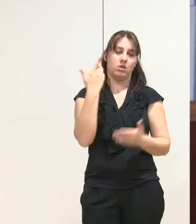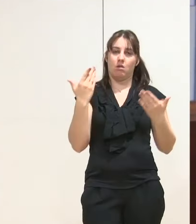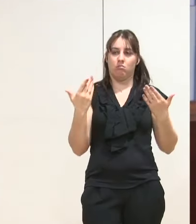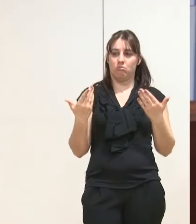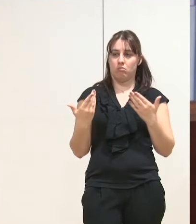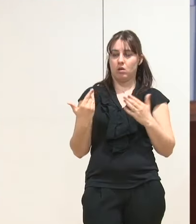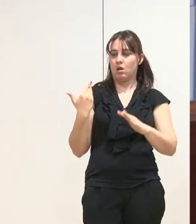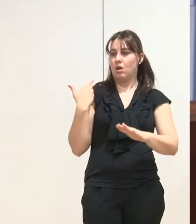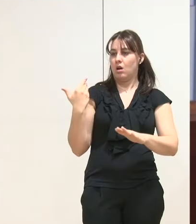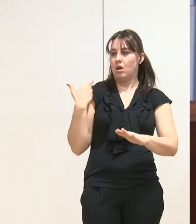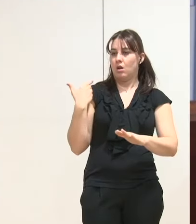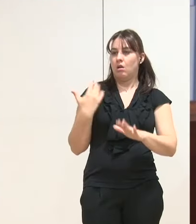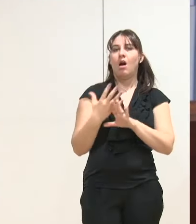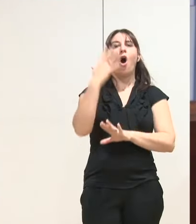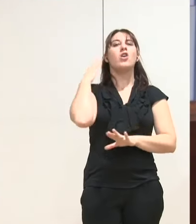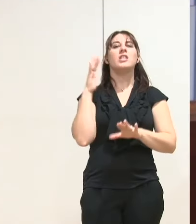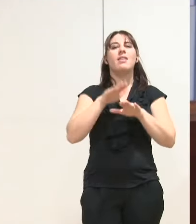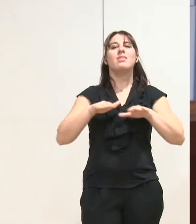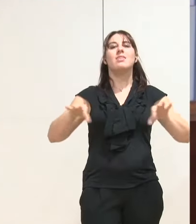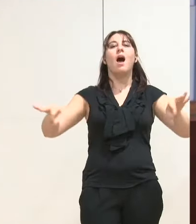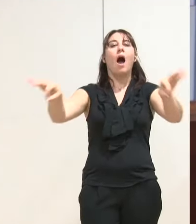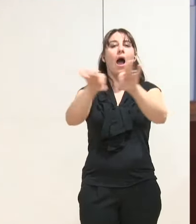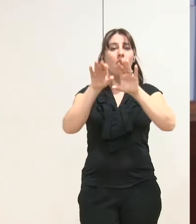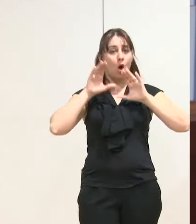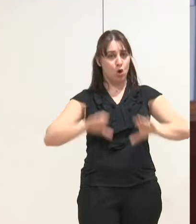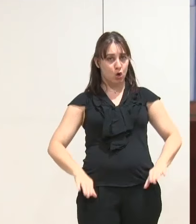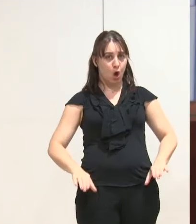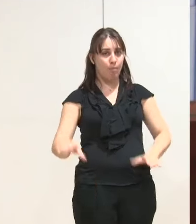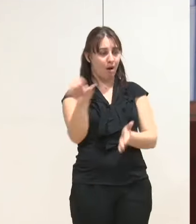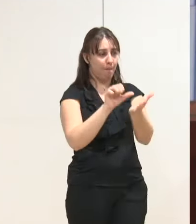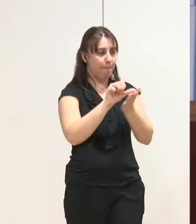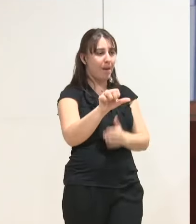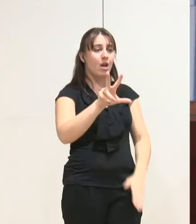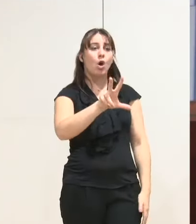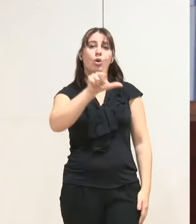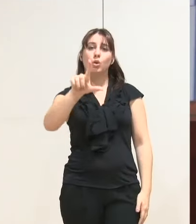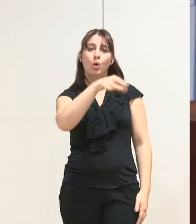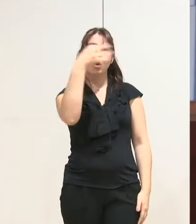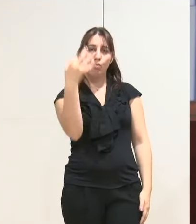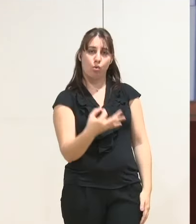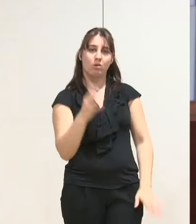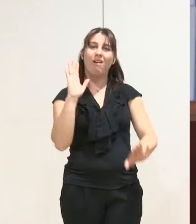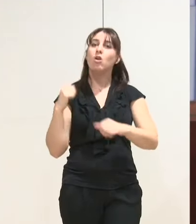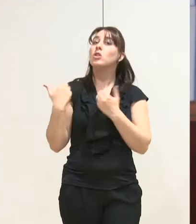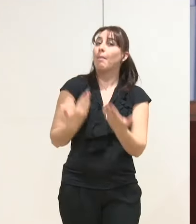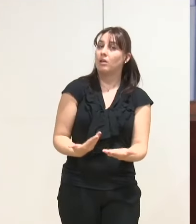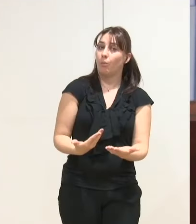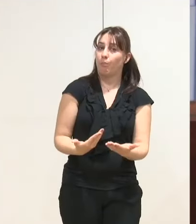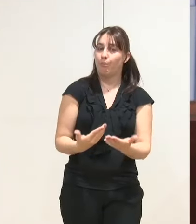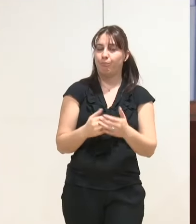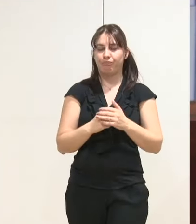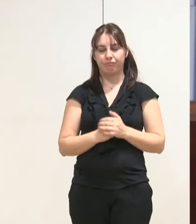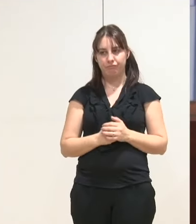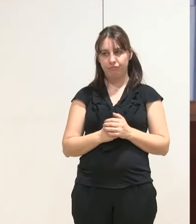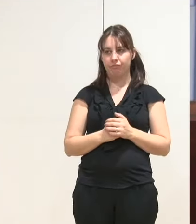l'ancienne alle le club paye 32 % jusqu'à présent